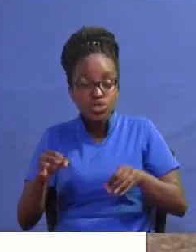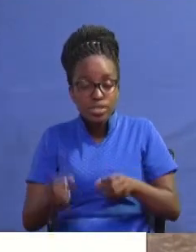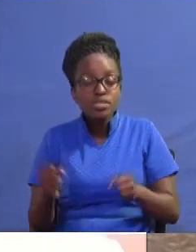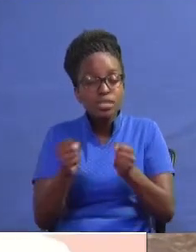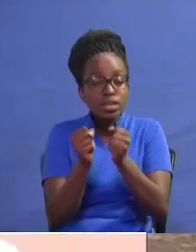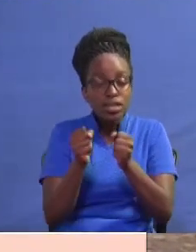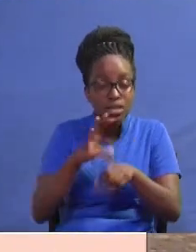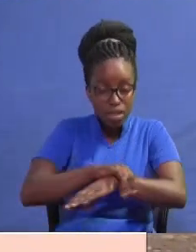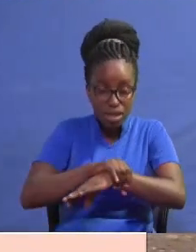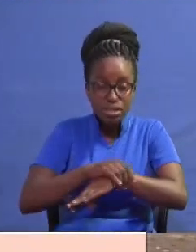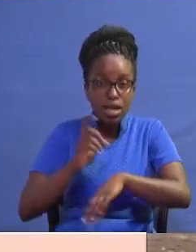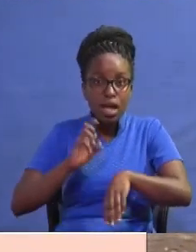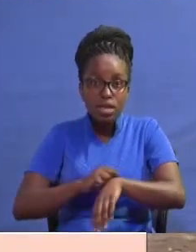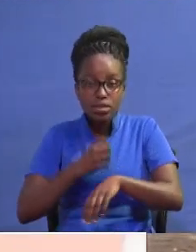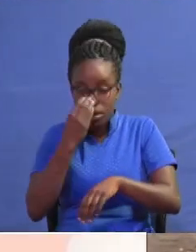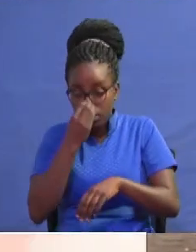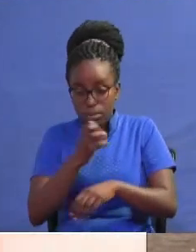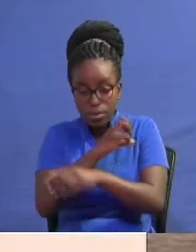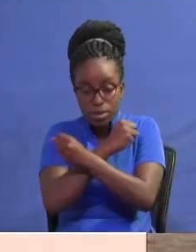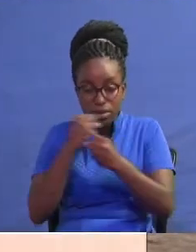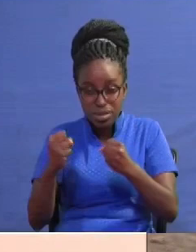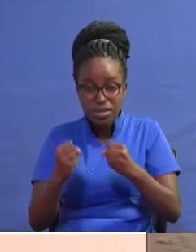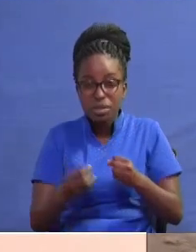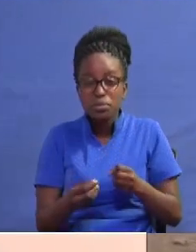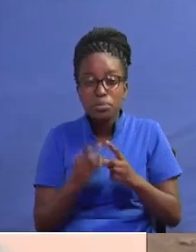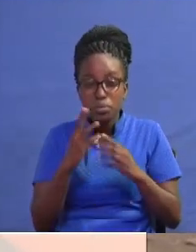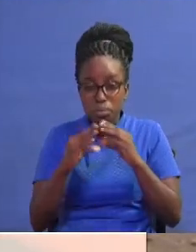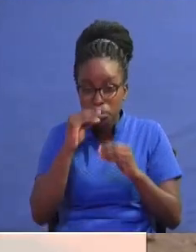wiki moja baada ya rais kutangaza kufunguliwa kwa shule siku ya Jumatatu wiki ijayo.